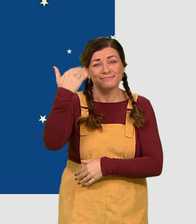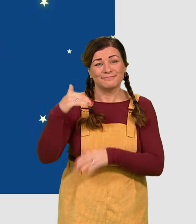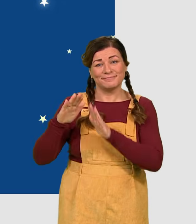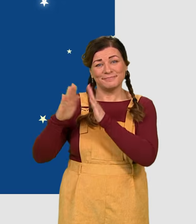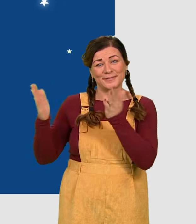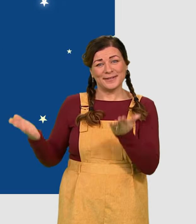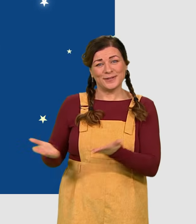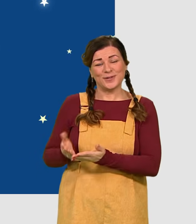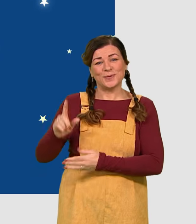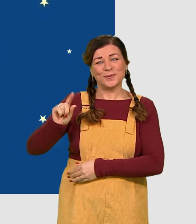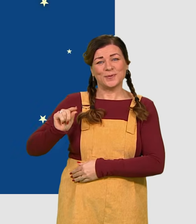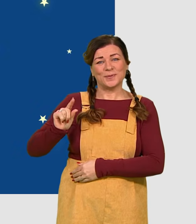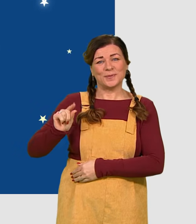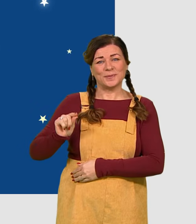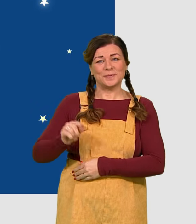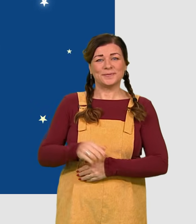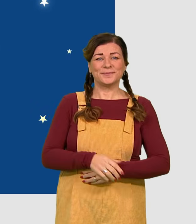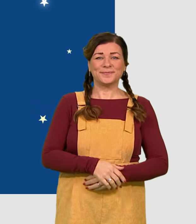da ni fyd